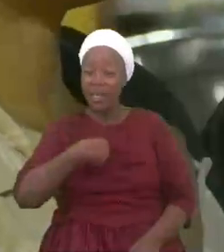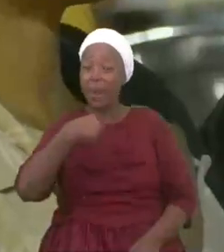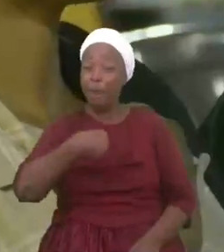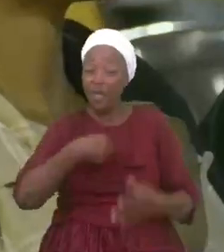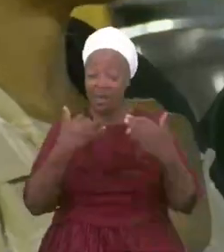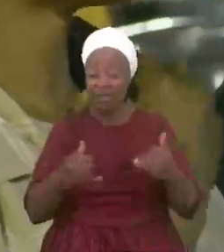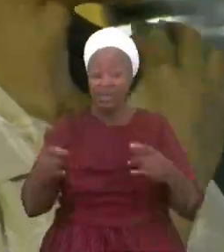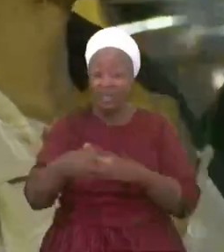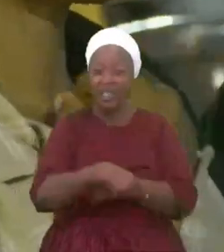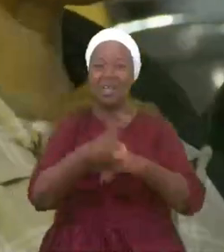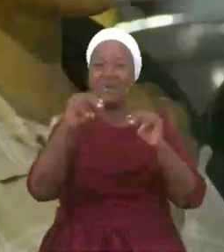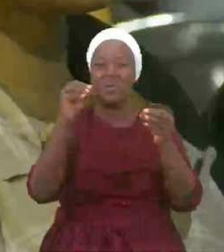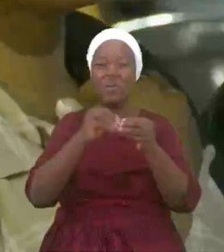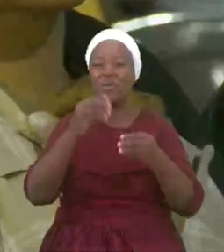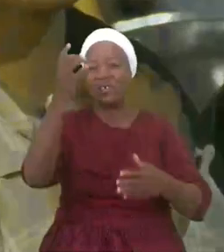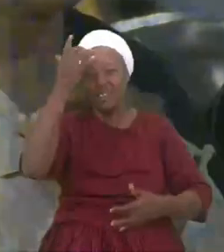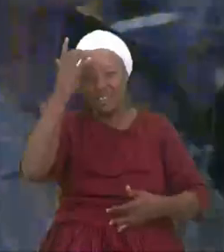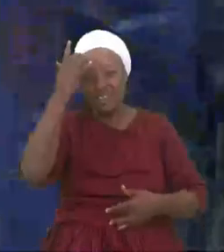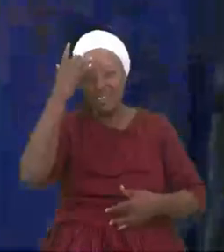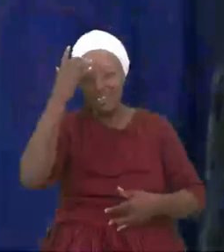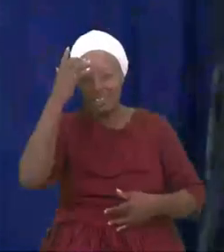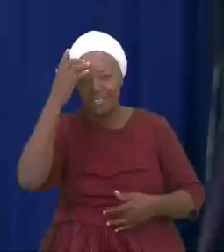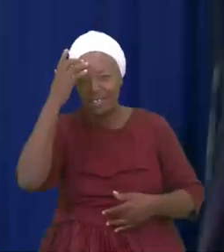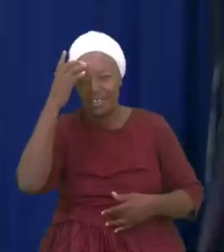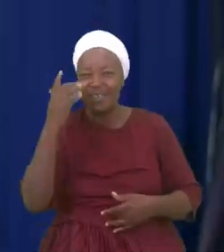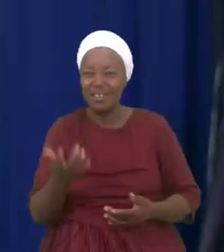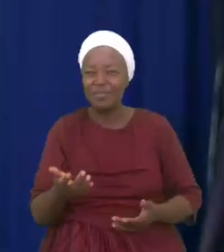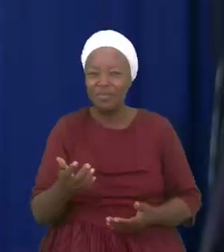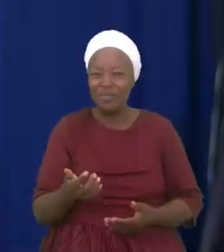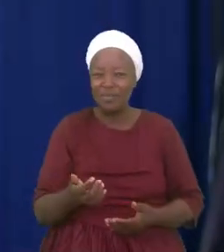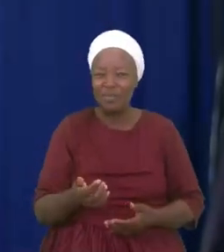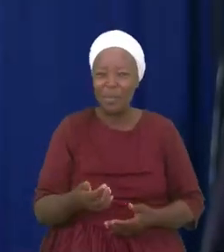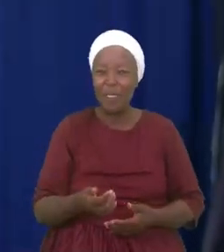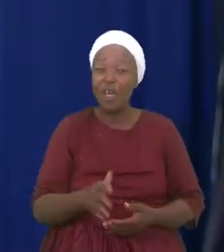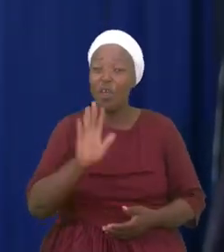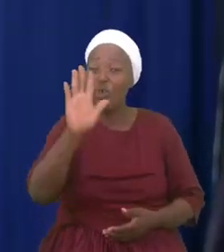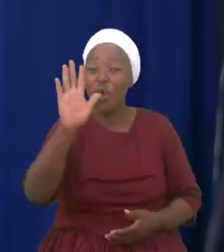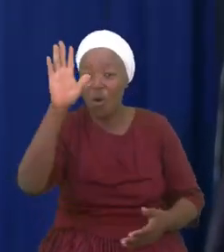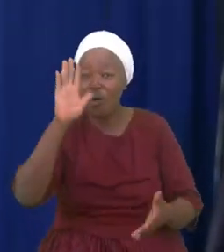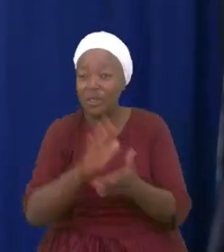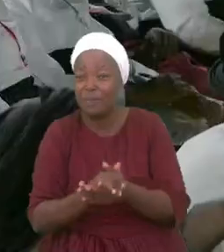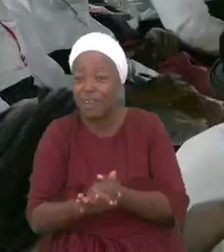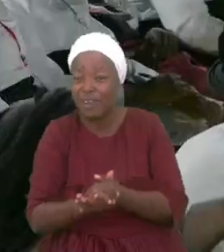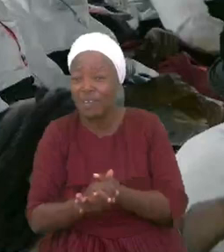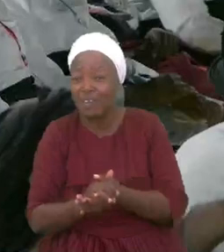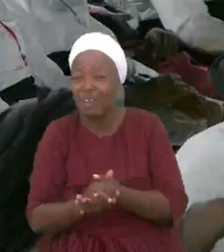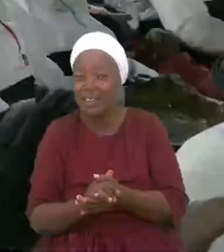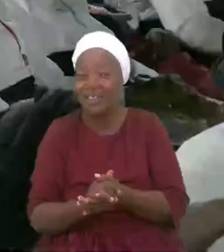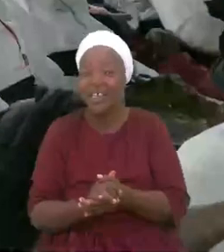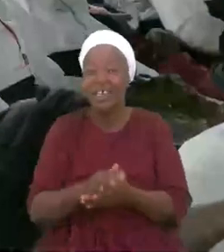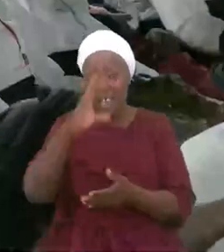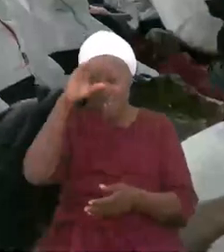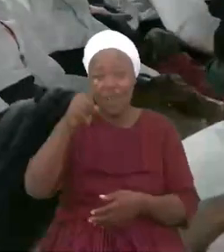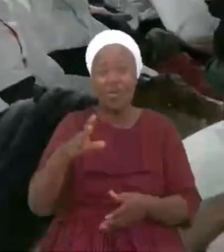je dis moi aujourd'hui il y a plus de maladies ton mari